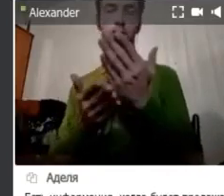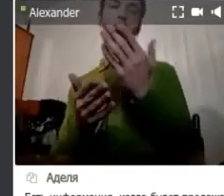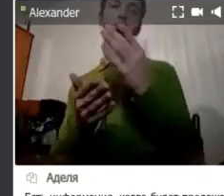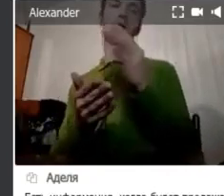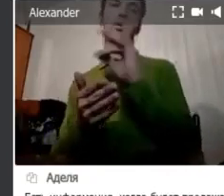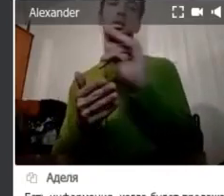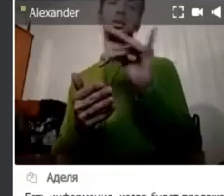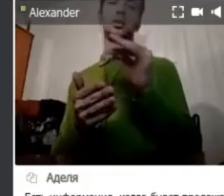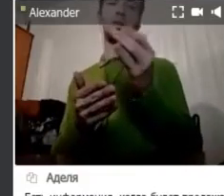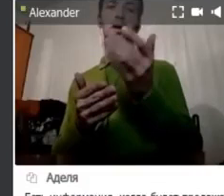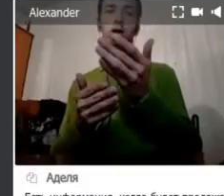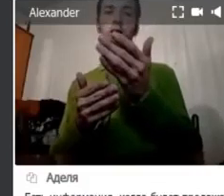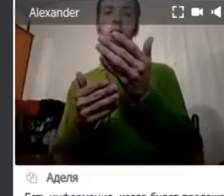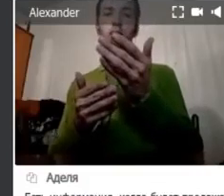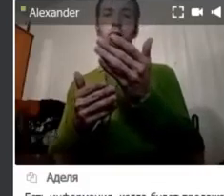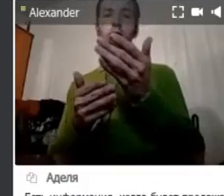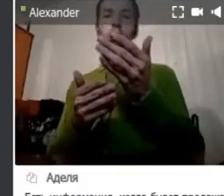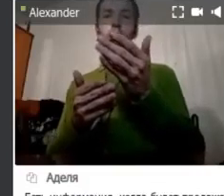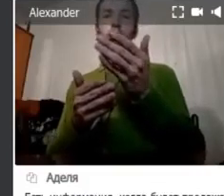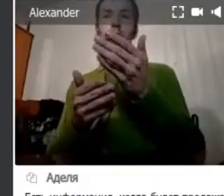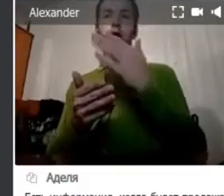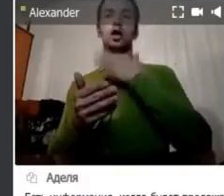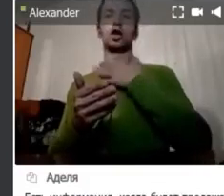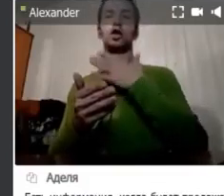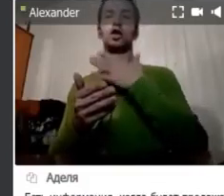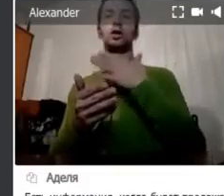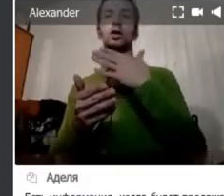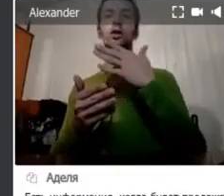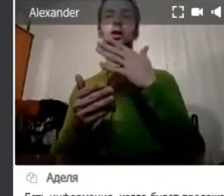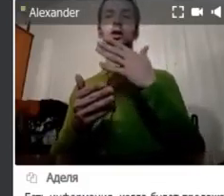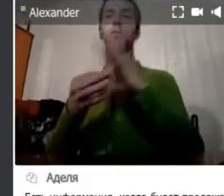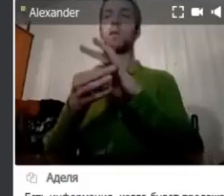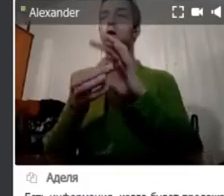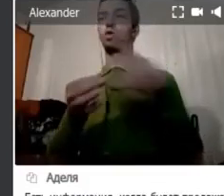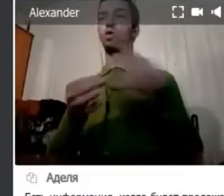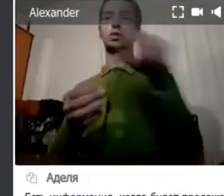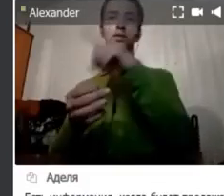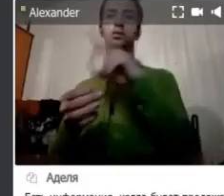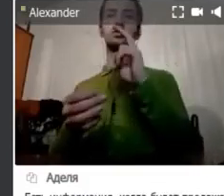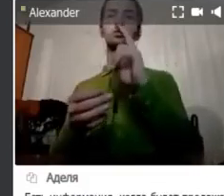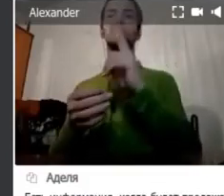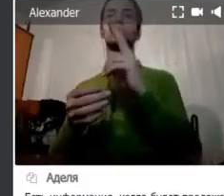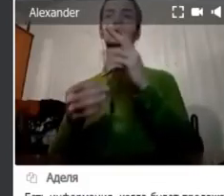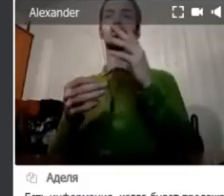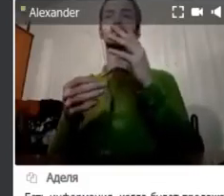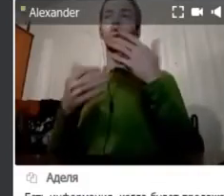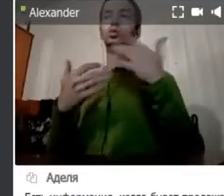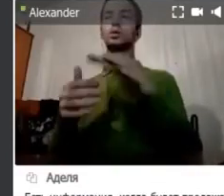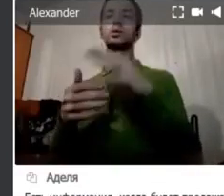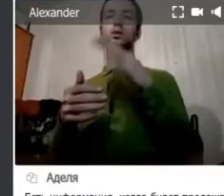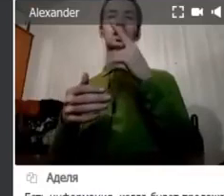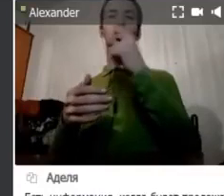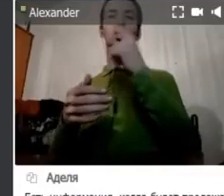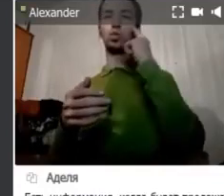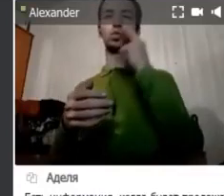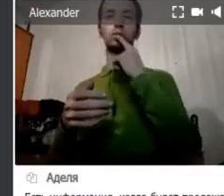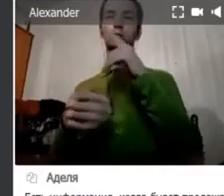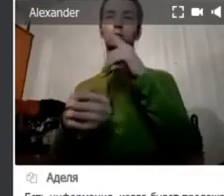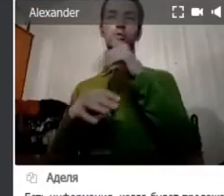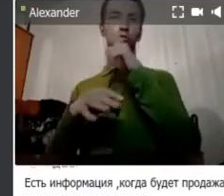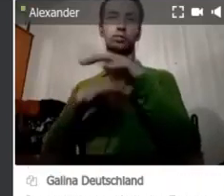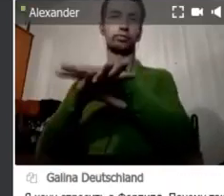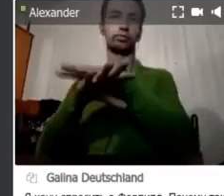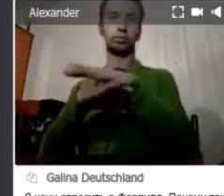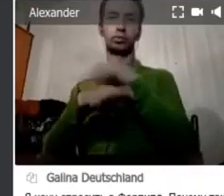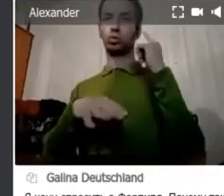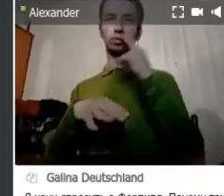людям гораздо труднее общаться, чем нам. Но там уже люди выходят в лидерскую программу, в лидерскую карьеру, уже выходят на пассивный